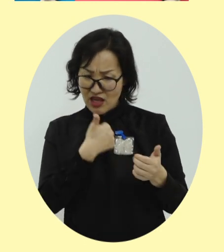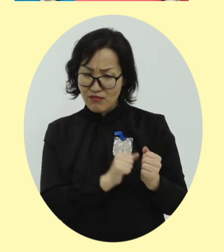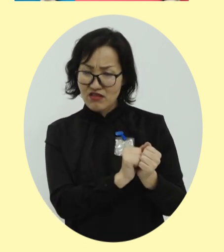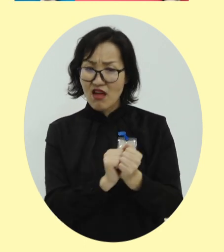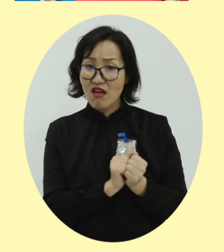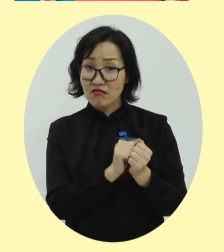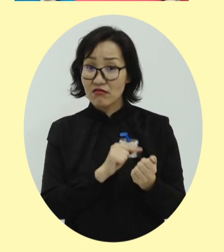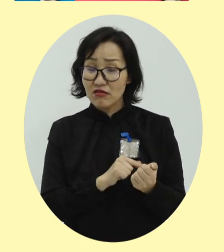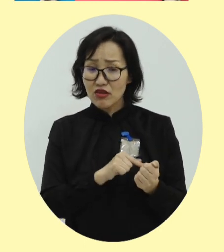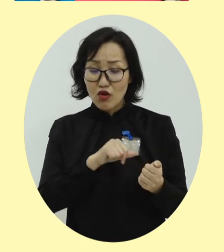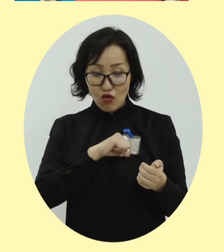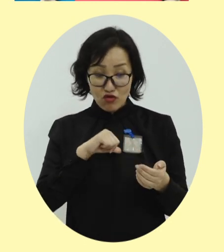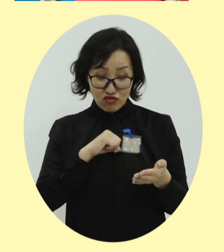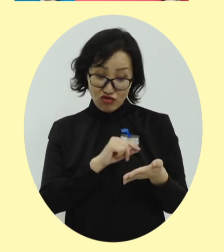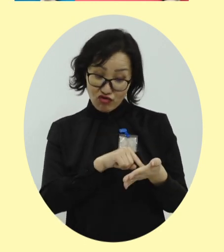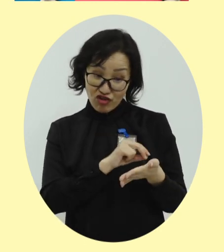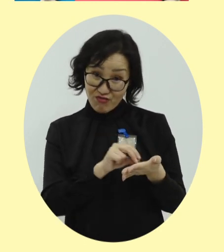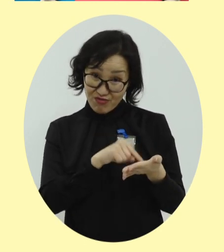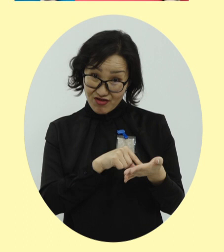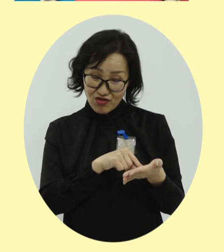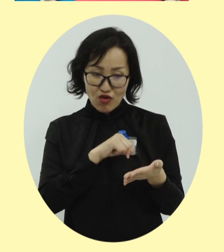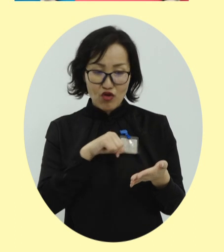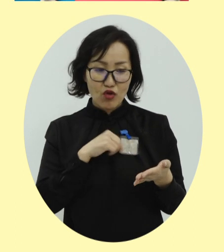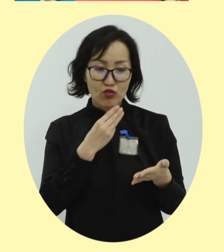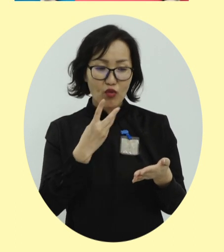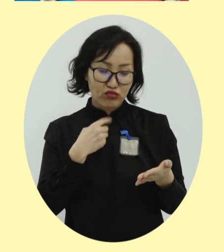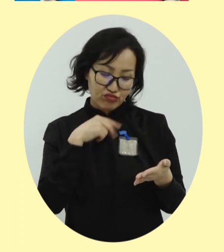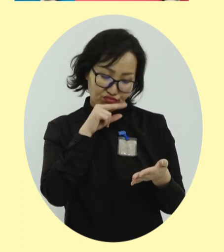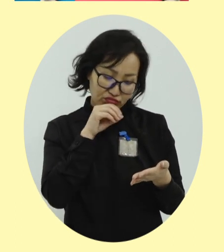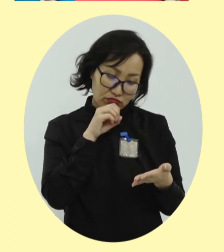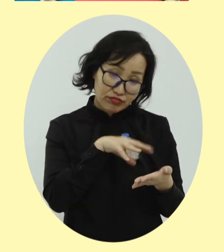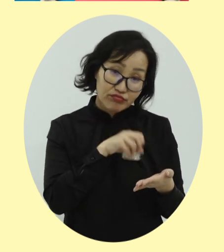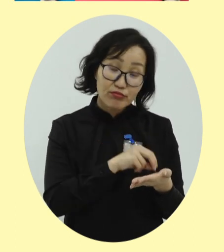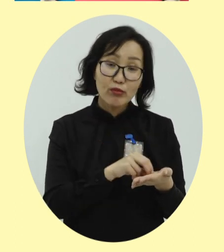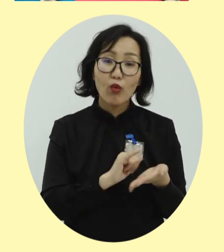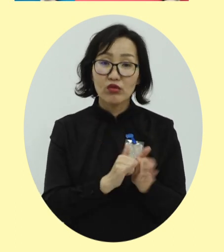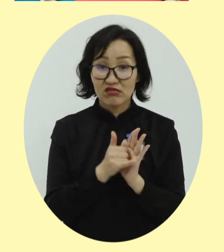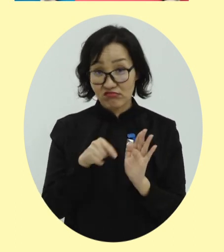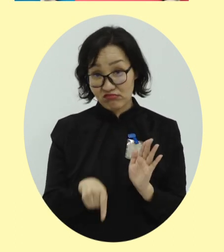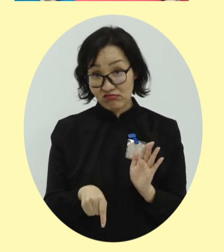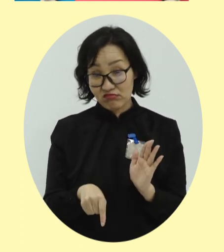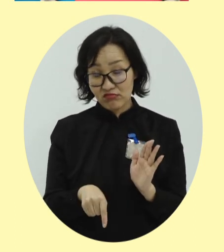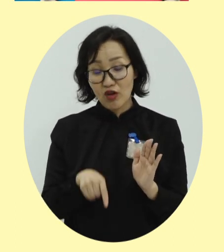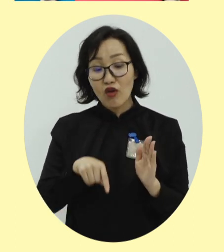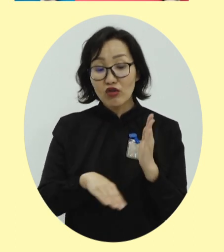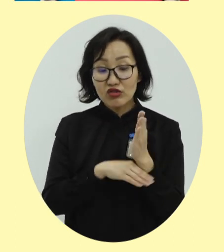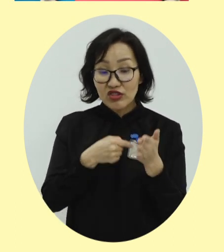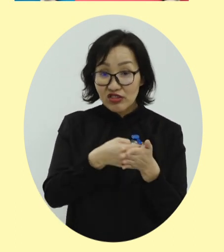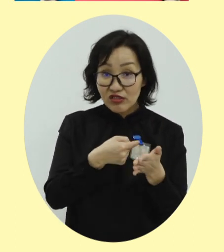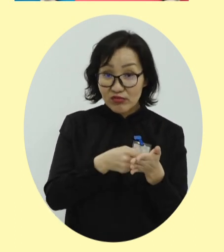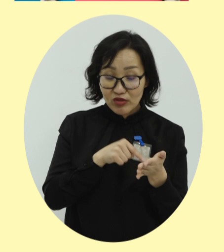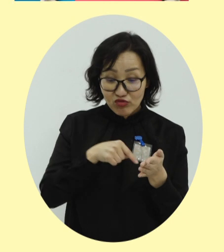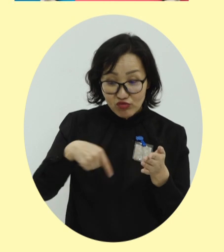хөтлөн гэдэг бол өөрийнхөө түүхийг бичиж байна гэсэн үг. За, мөн өдрийн тэмдэглэл гэдэг